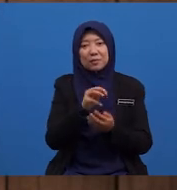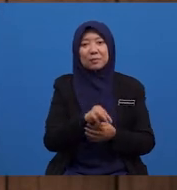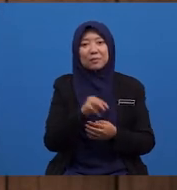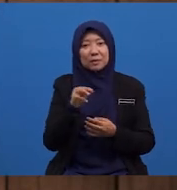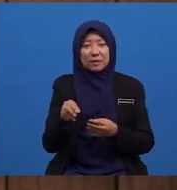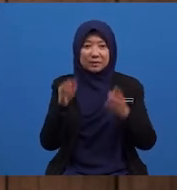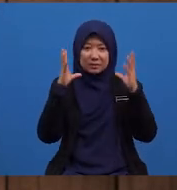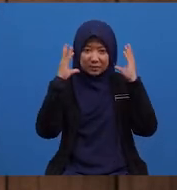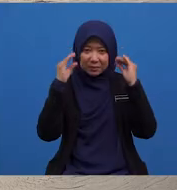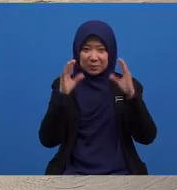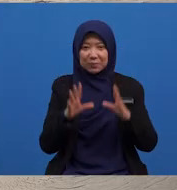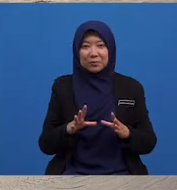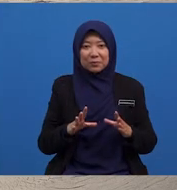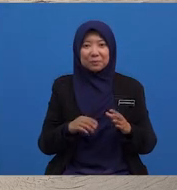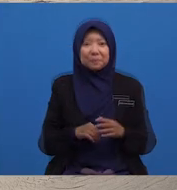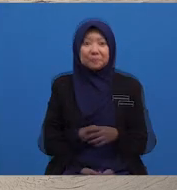murid cikgu.